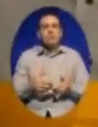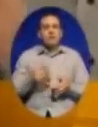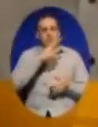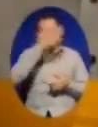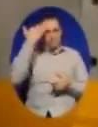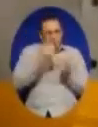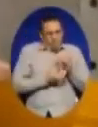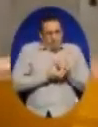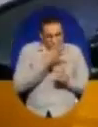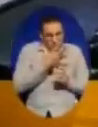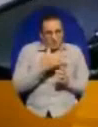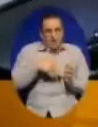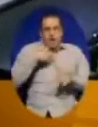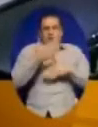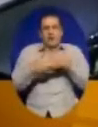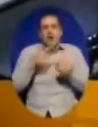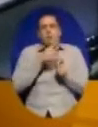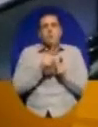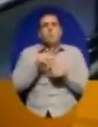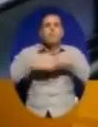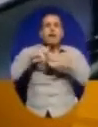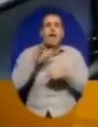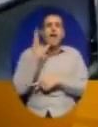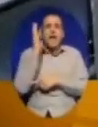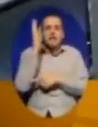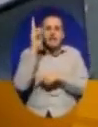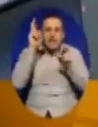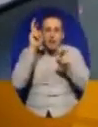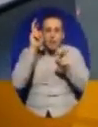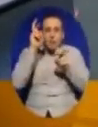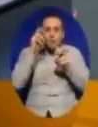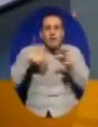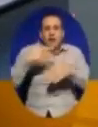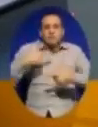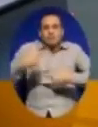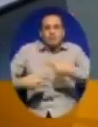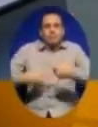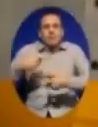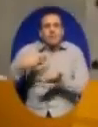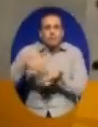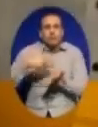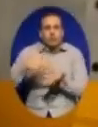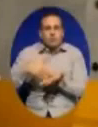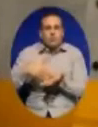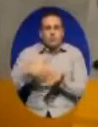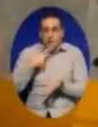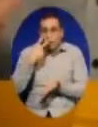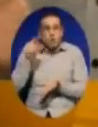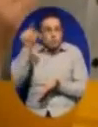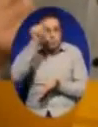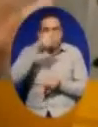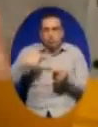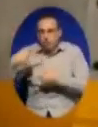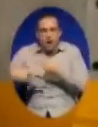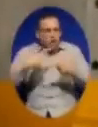אותו. אתה בונה לו עץ בעצם. בונה לו עץ משפחה. יש לו שושלות של משפחות. ואנחנו ראינו שבשושלות מסוימות של